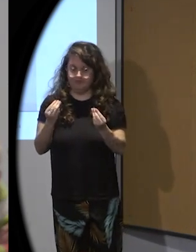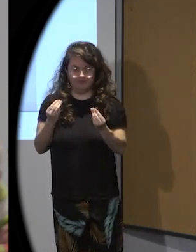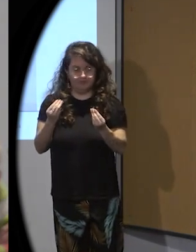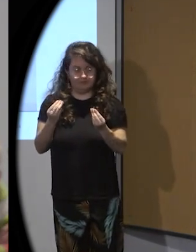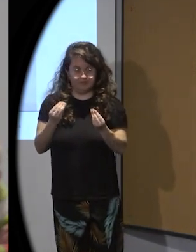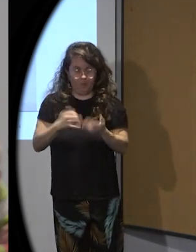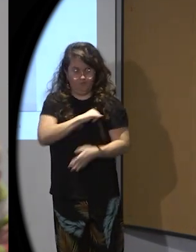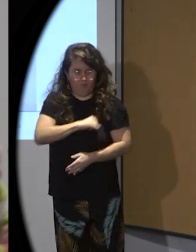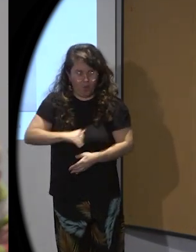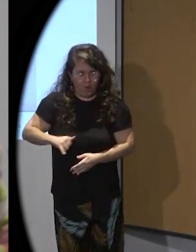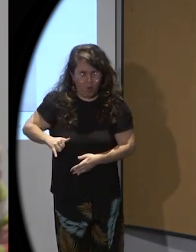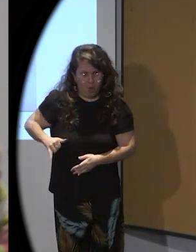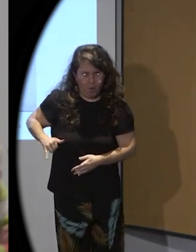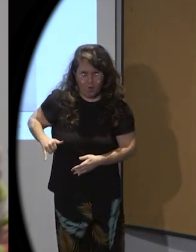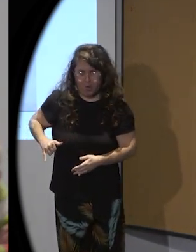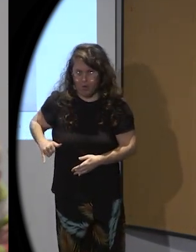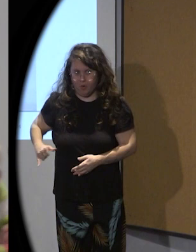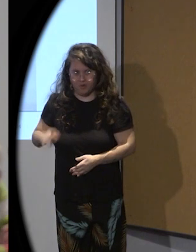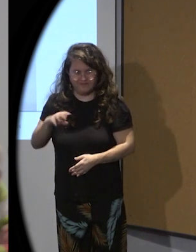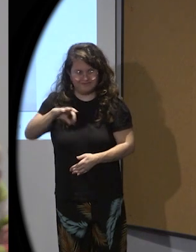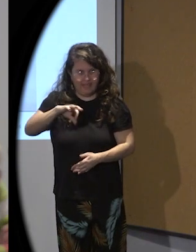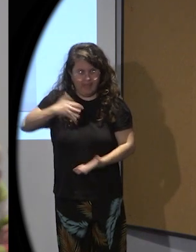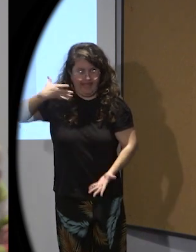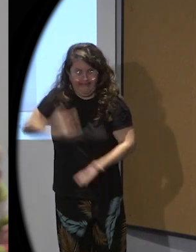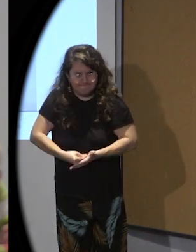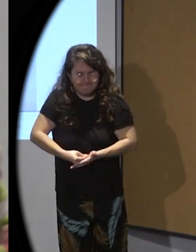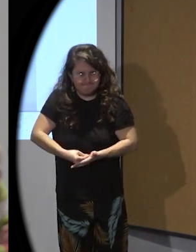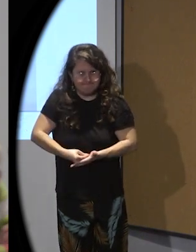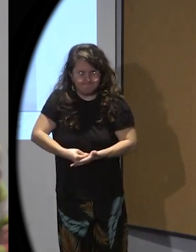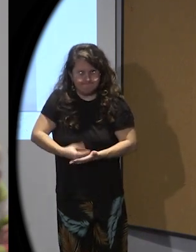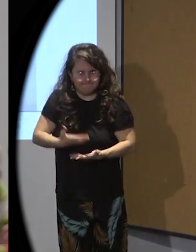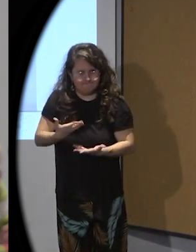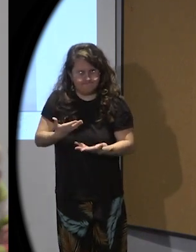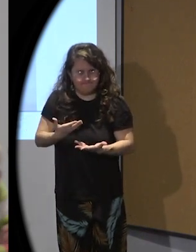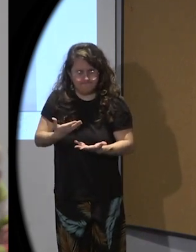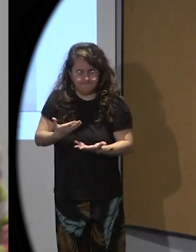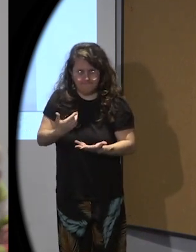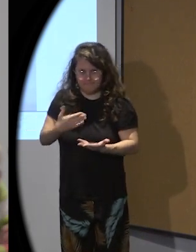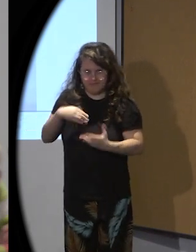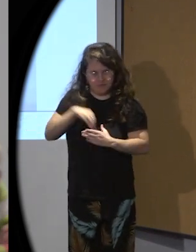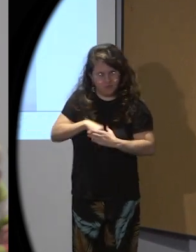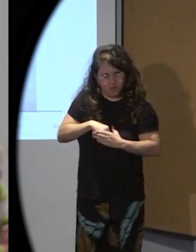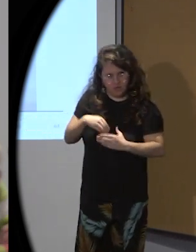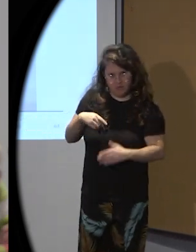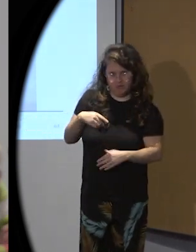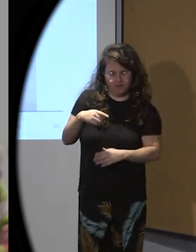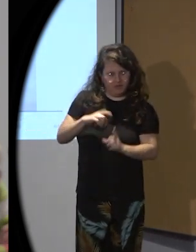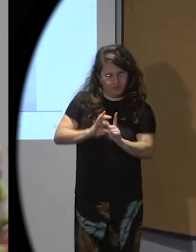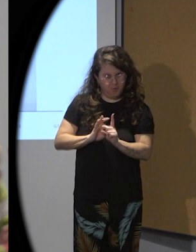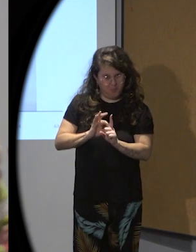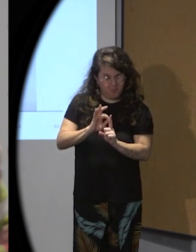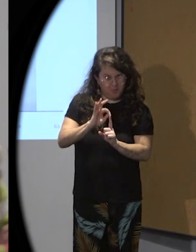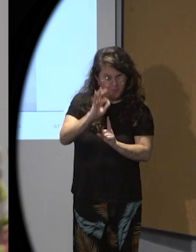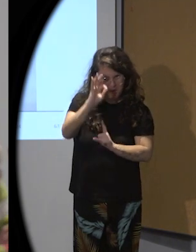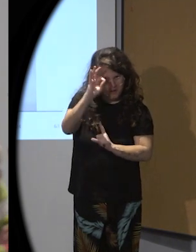déshydratation importante et une perte importante de sel, on va avoir finalement la température du corps qui va s'élever parfois à plus de